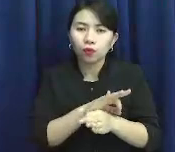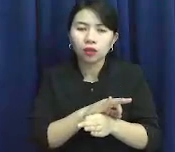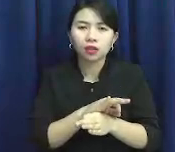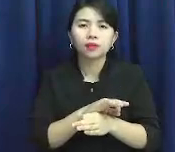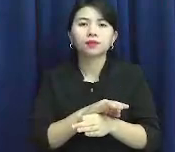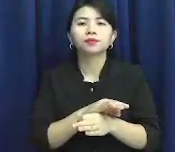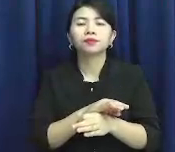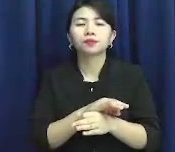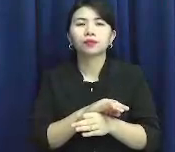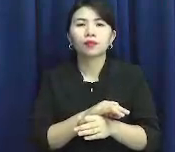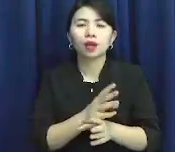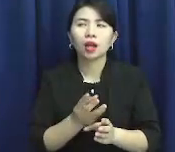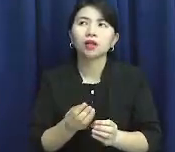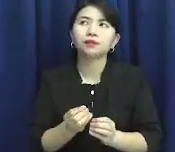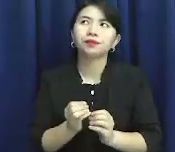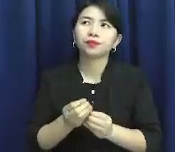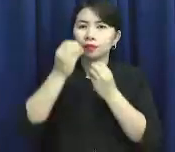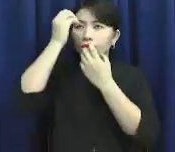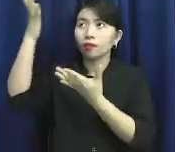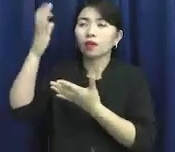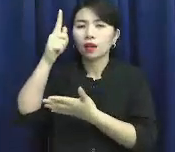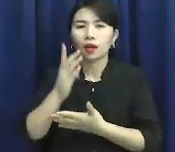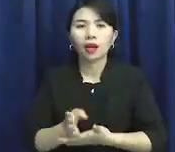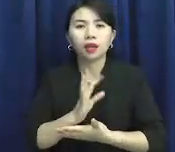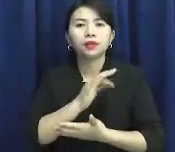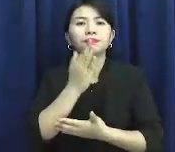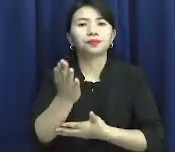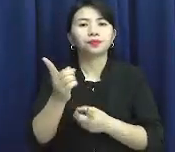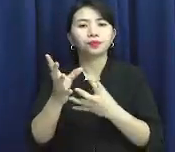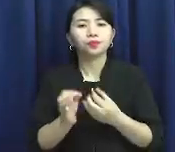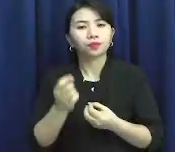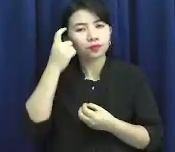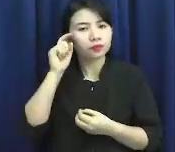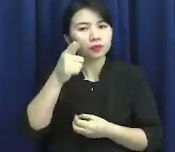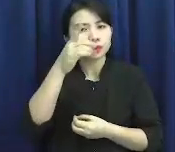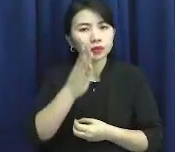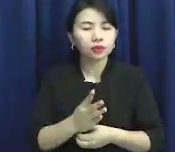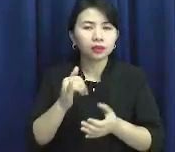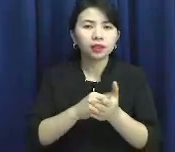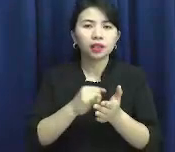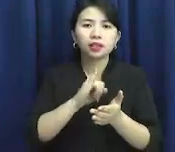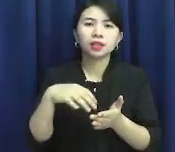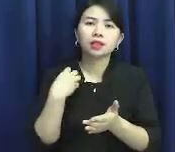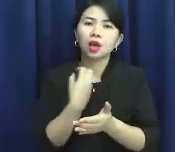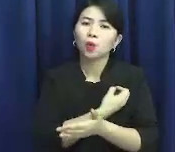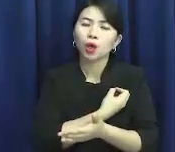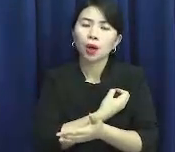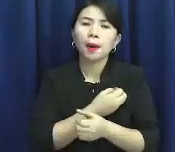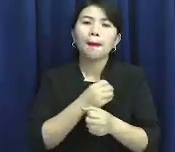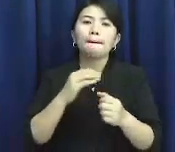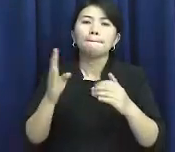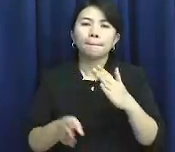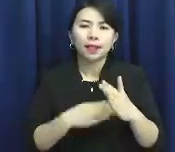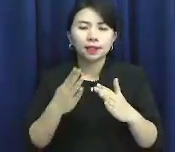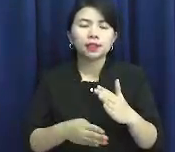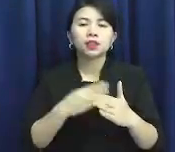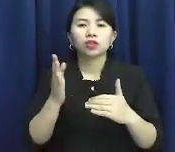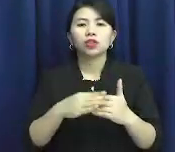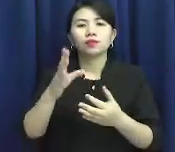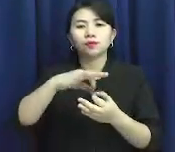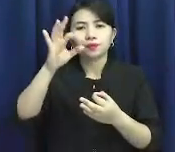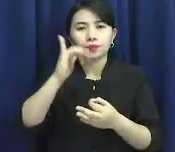Diyos at may ginagawa ka para sa Panginoon. Yan ang ating basis of spirituality, intellectually and